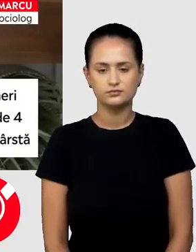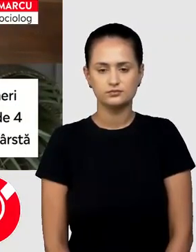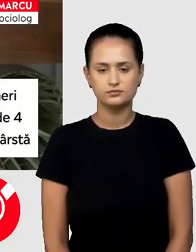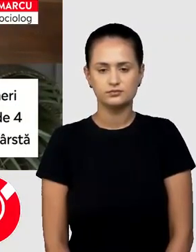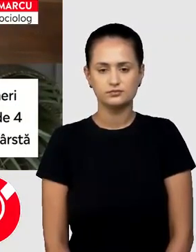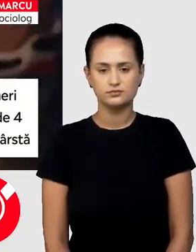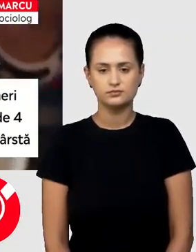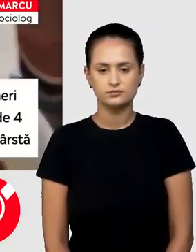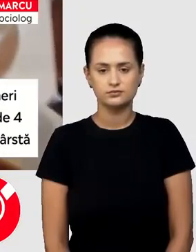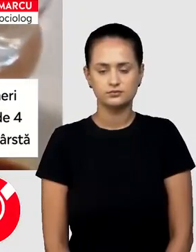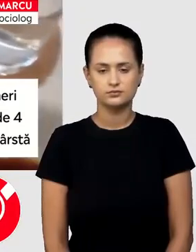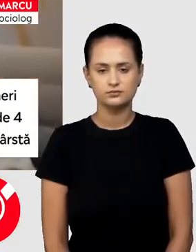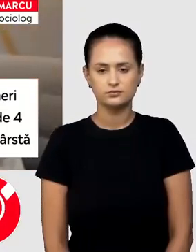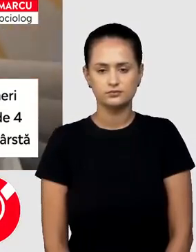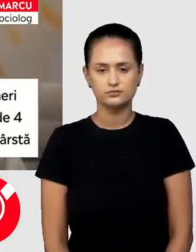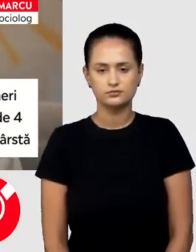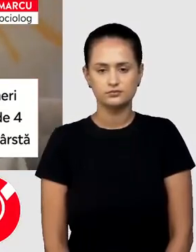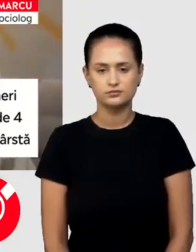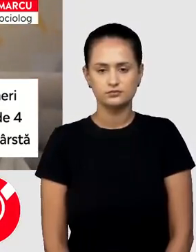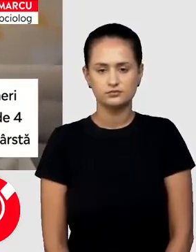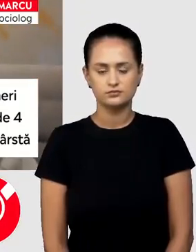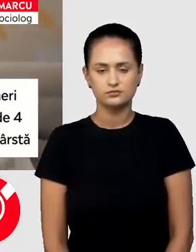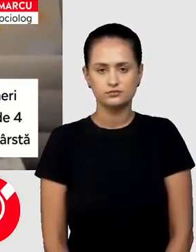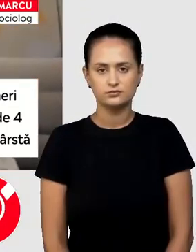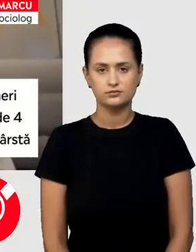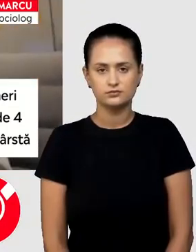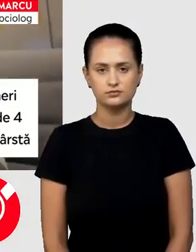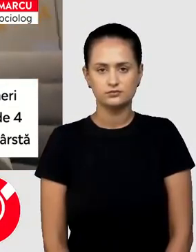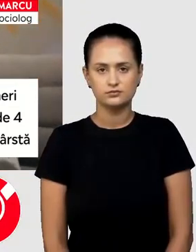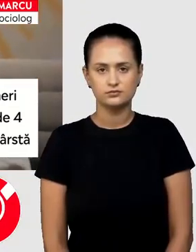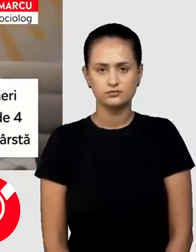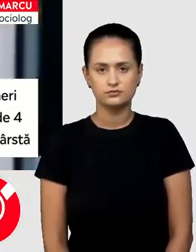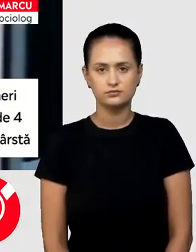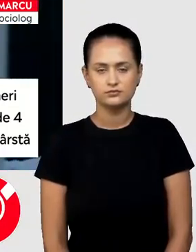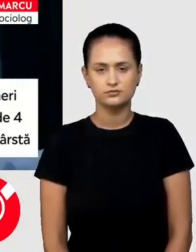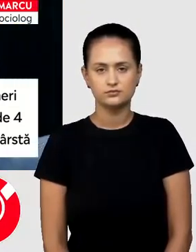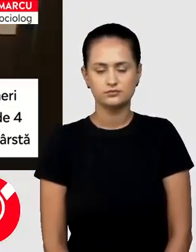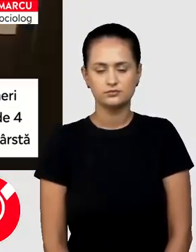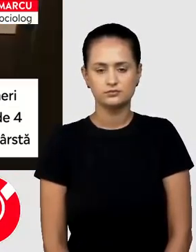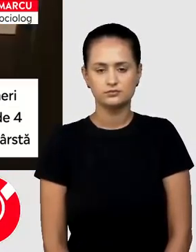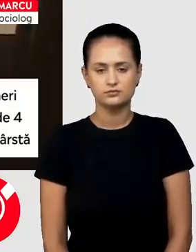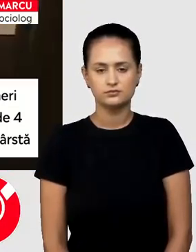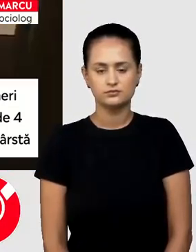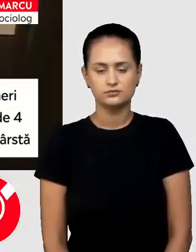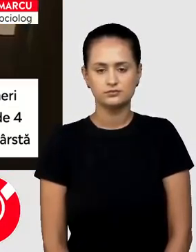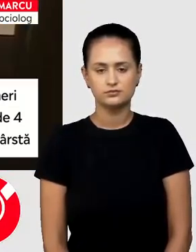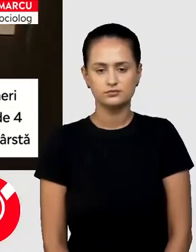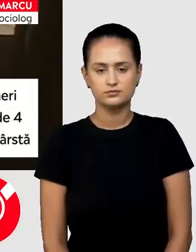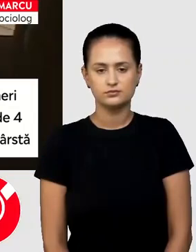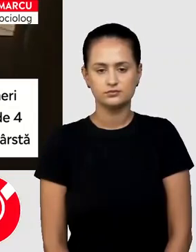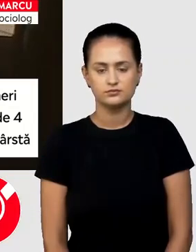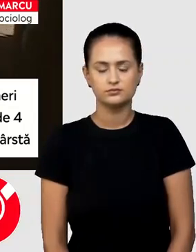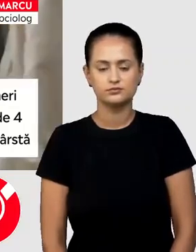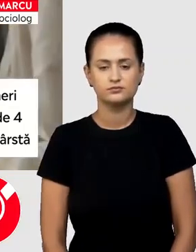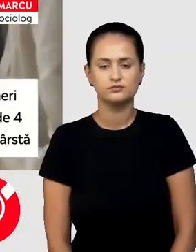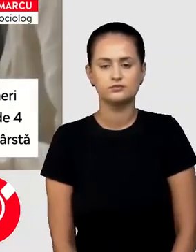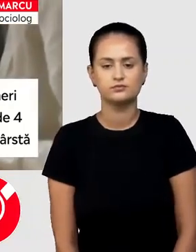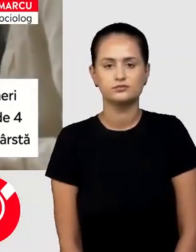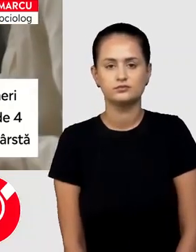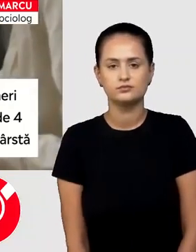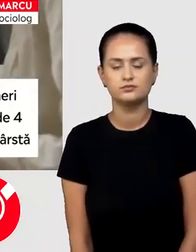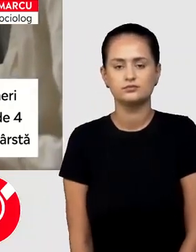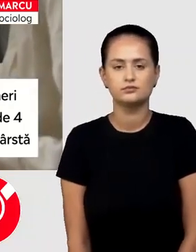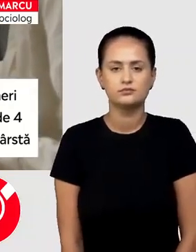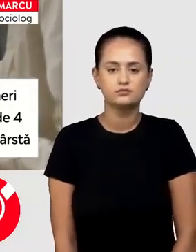promovabilității la bacalaureat, observăm că este destul de asemănătoare. Cele 4 regiuni sunt regiunile cu cele mai